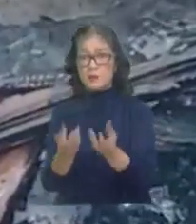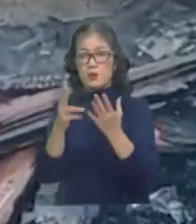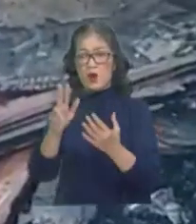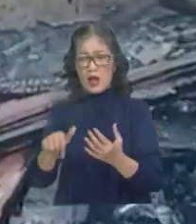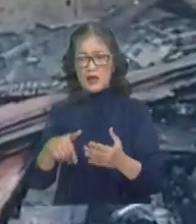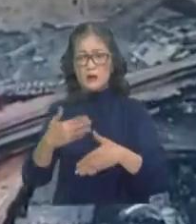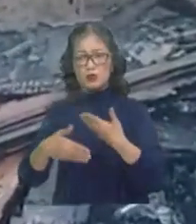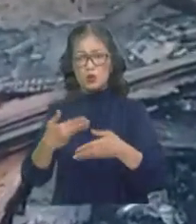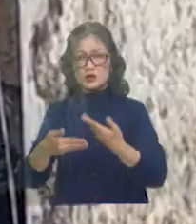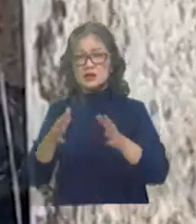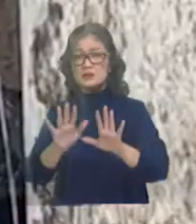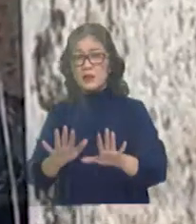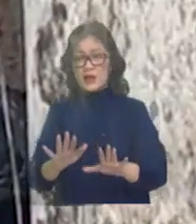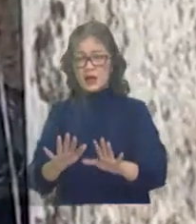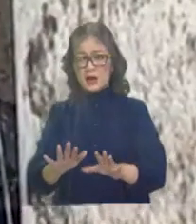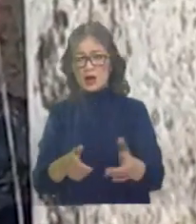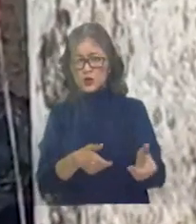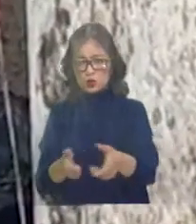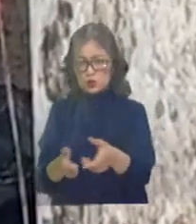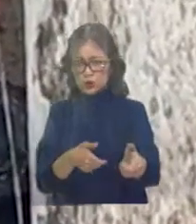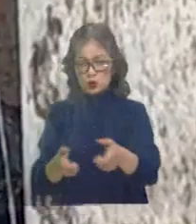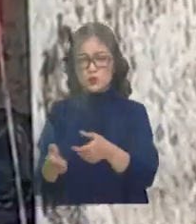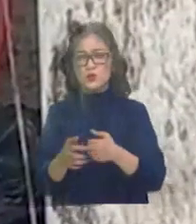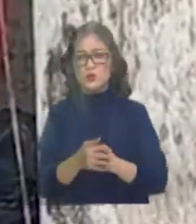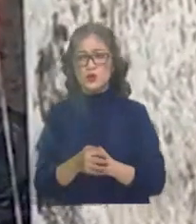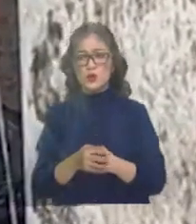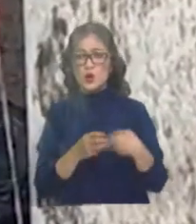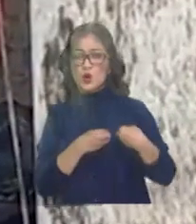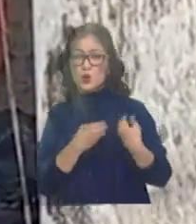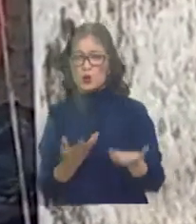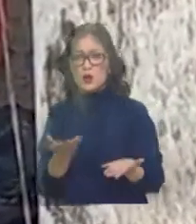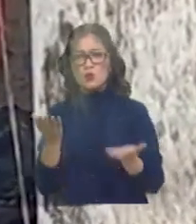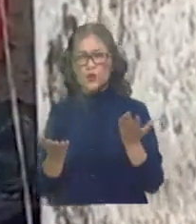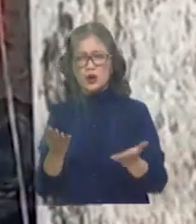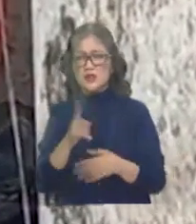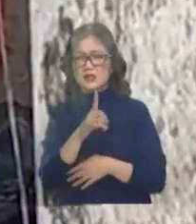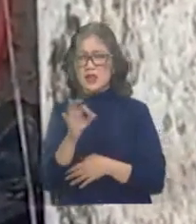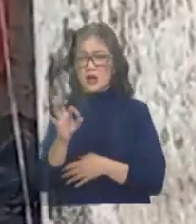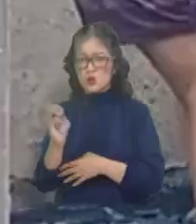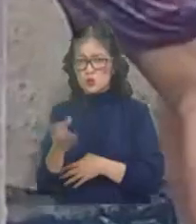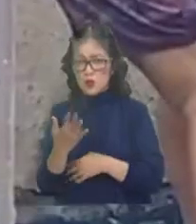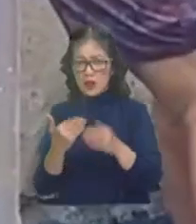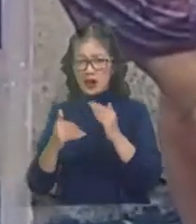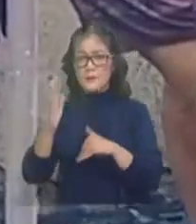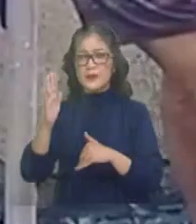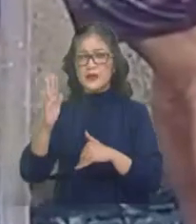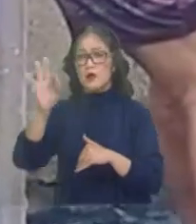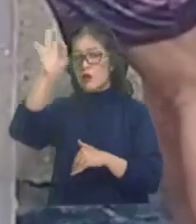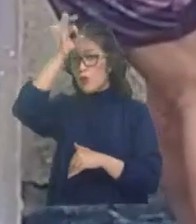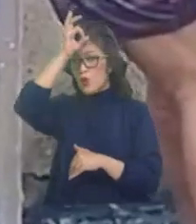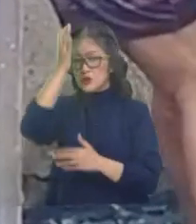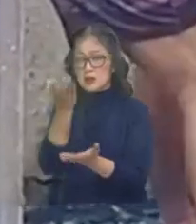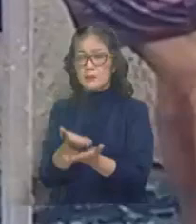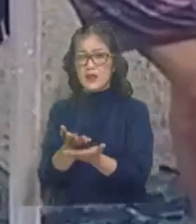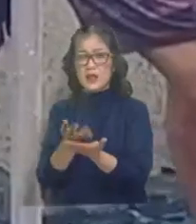lokasi kebakaran. Akibat kebakaran, kerugian diperkirakan mencapai ratusan juta rupiah. Polisi telah meminta keterangan